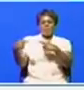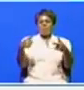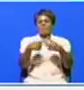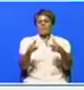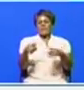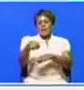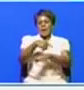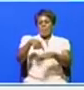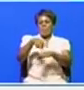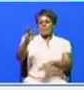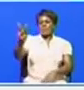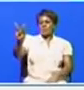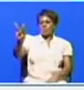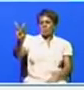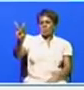masaa mawili hivi.